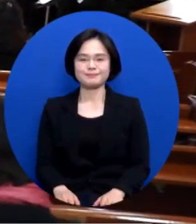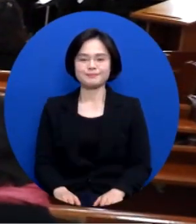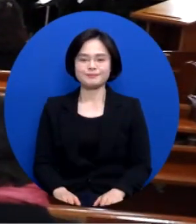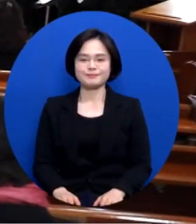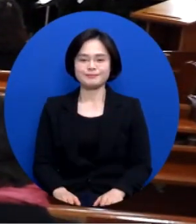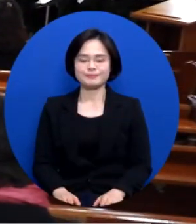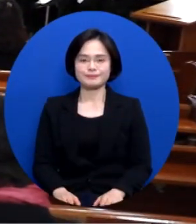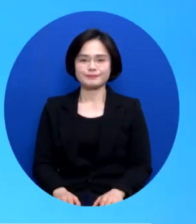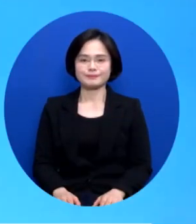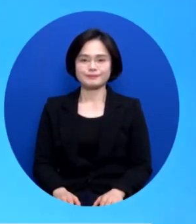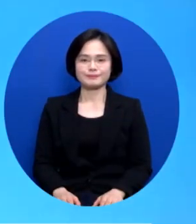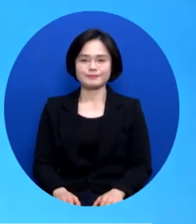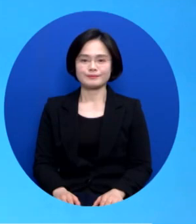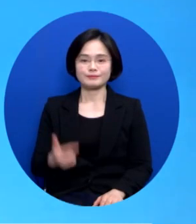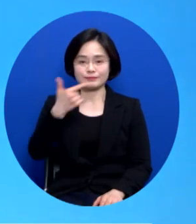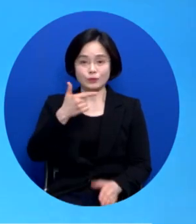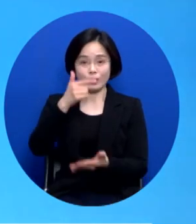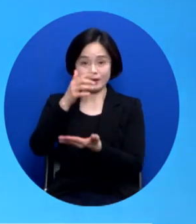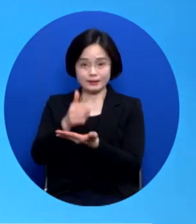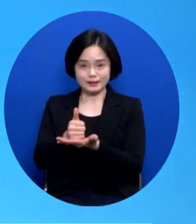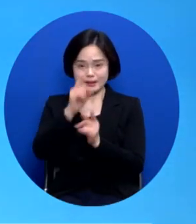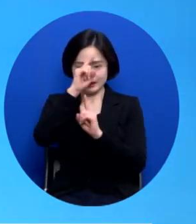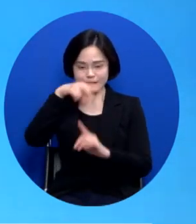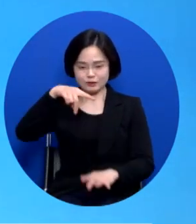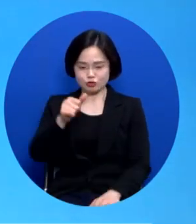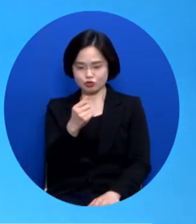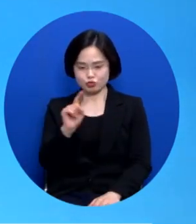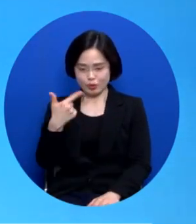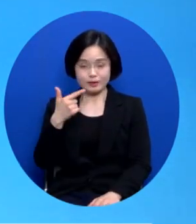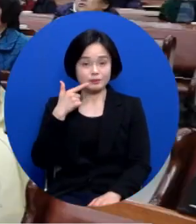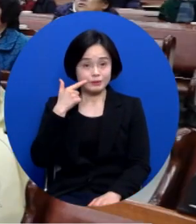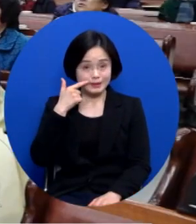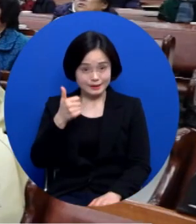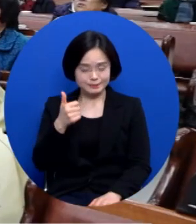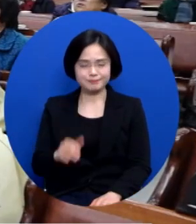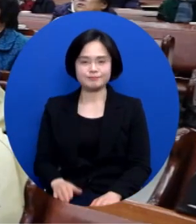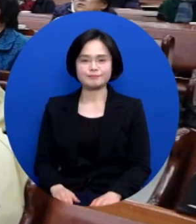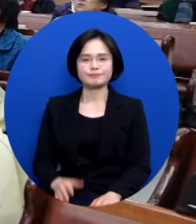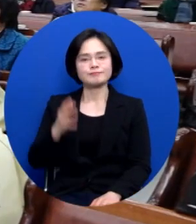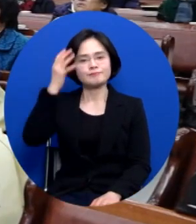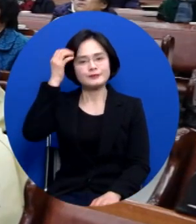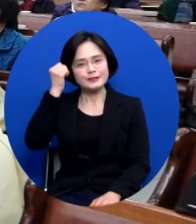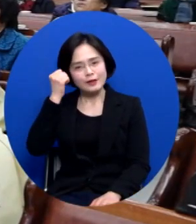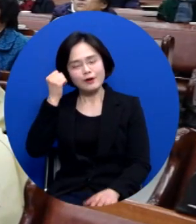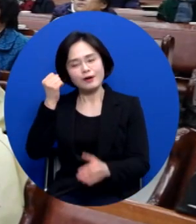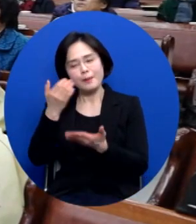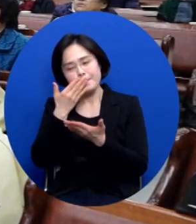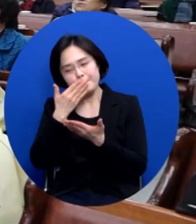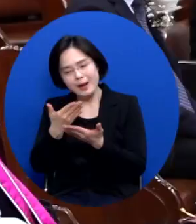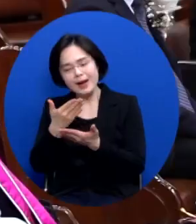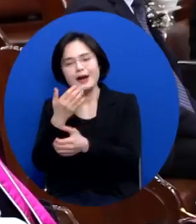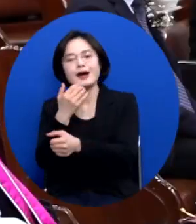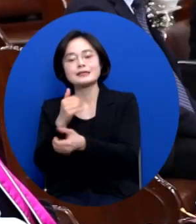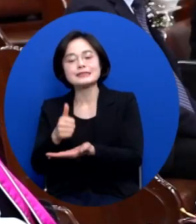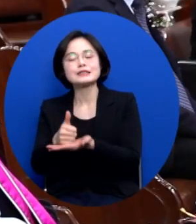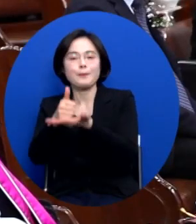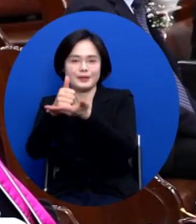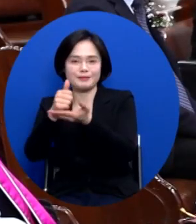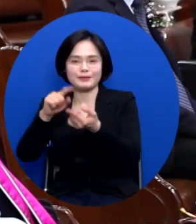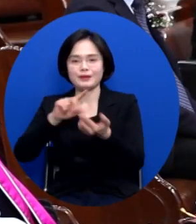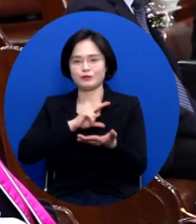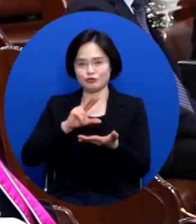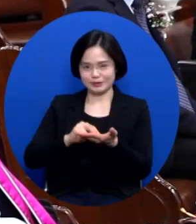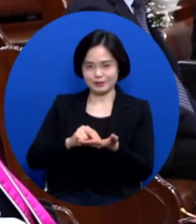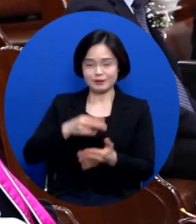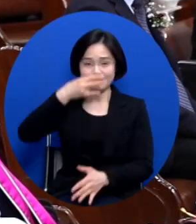개회예배에서는 땅끝노회 노회장 이수환 목사가 기억되어지는 섬김이란 제하로 가진 전부를 내어드렸던 마리아와